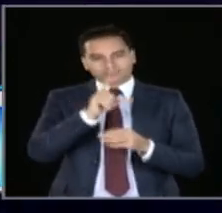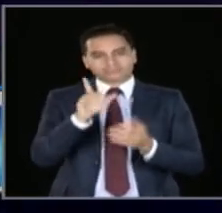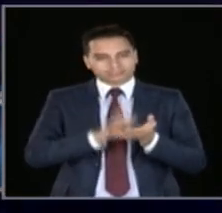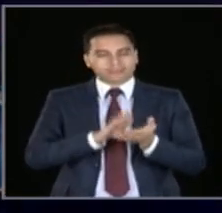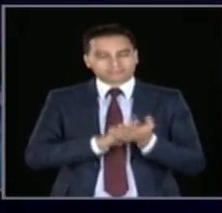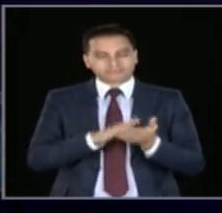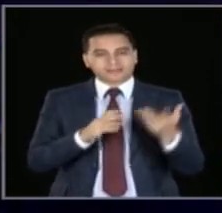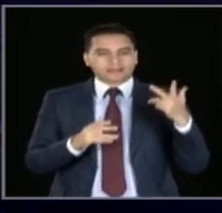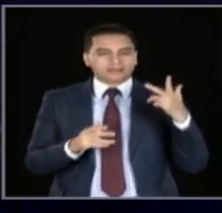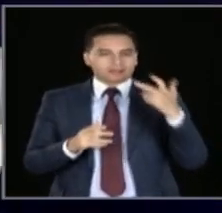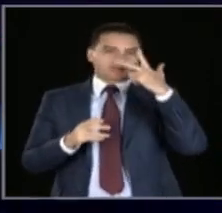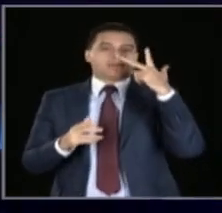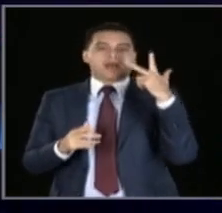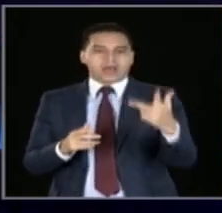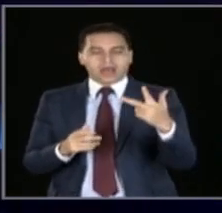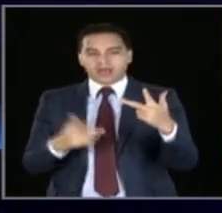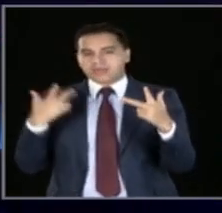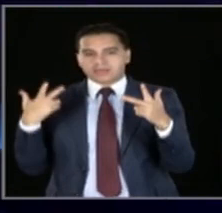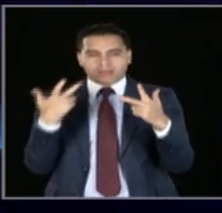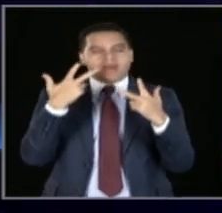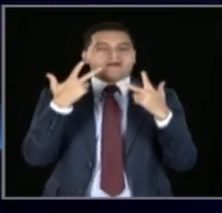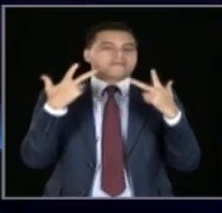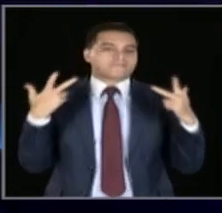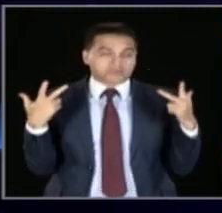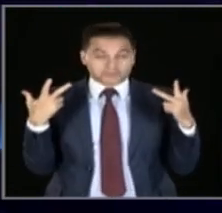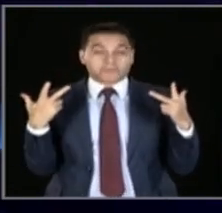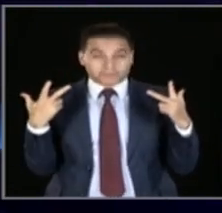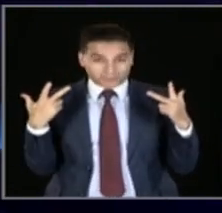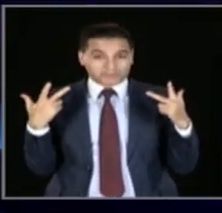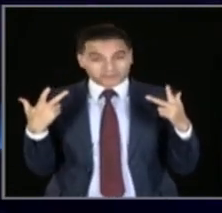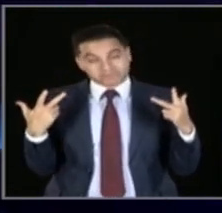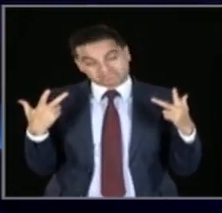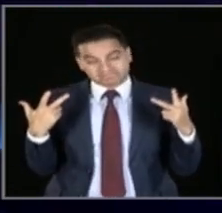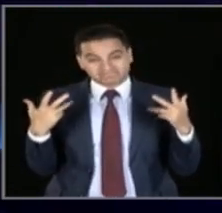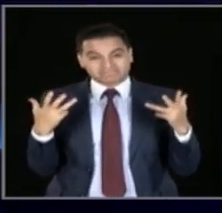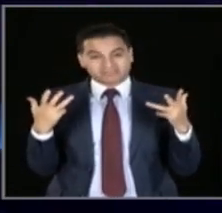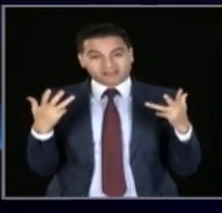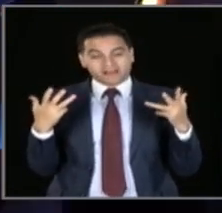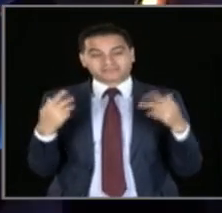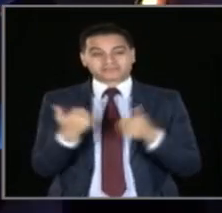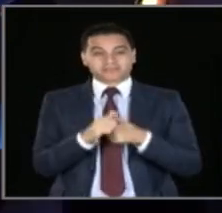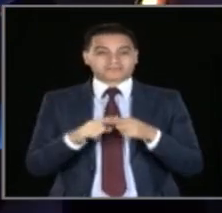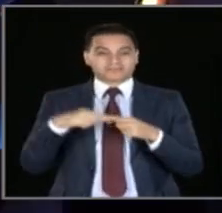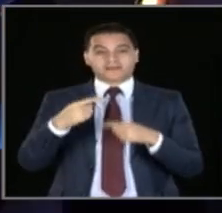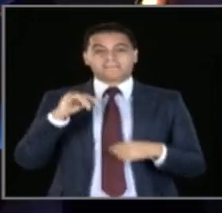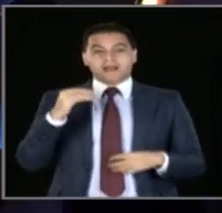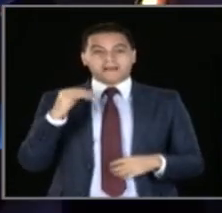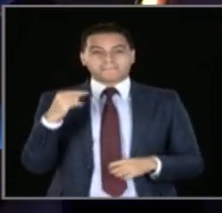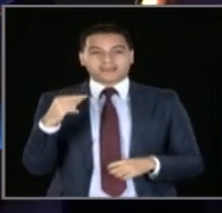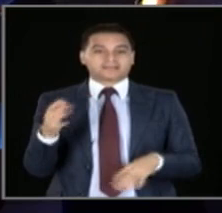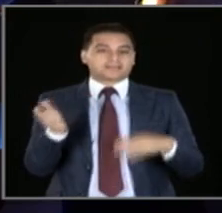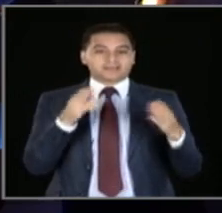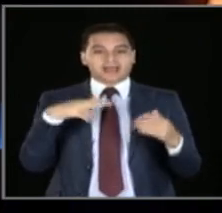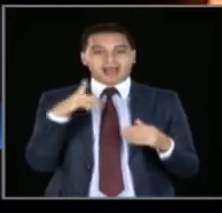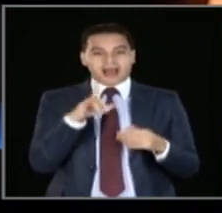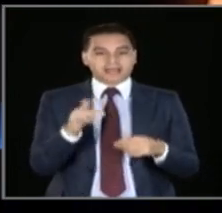اهداف مقابل ثلاث اهداف محمد علي ومحمود